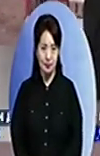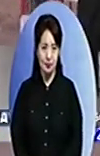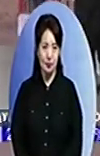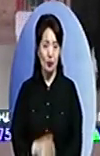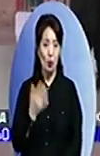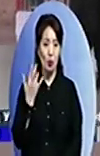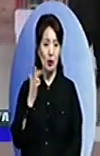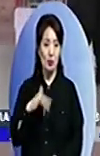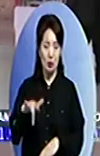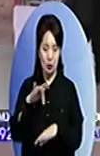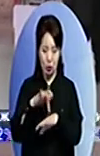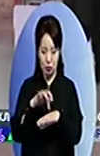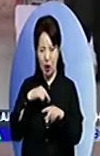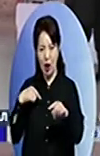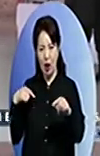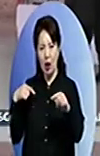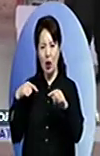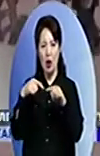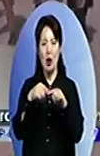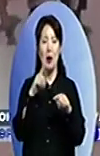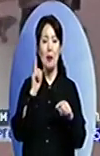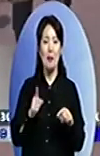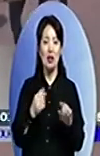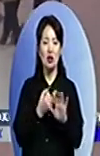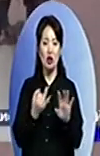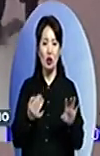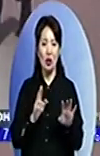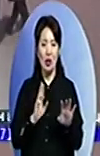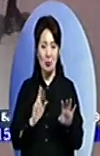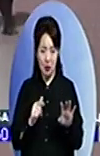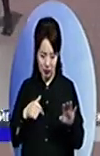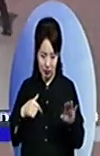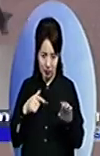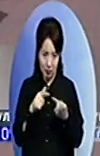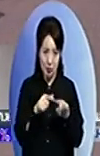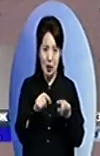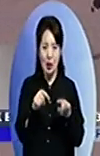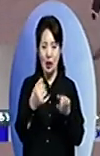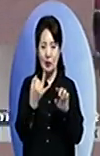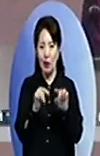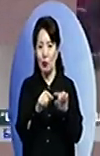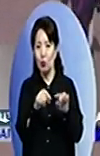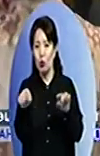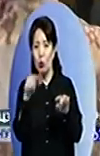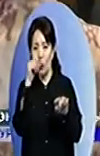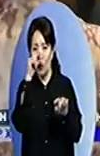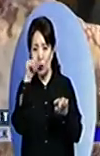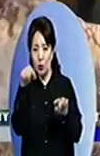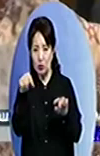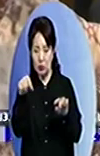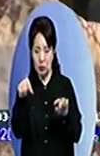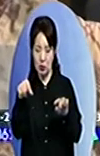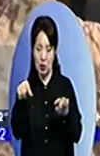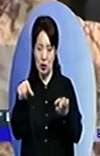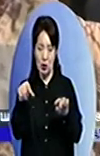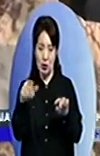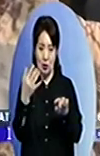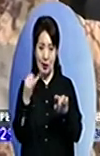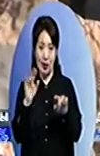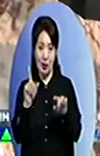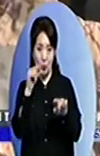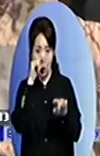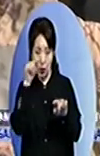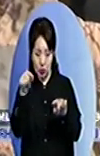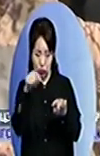Улаанбаатар хотоос 1700 км Баялаг аймгийн төвөөс хойш 70 км Оросын холбооны улсын хилээс 28 км-т Цагааннуур чөлөөт бүс оршидгоо.